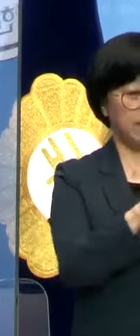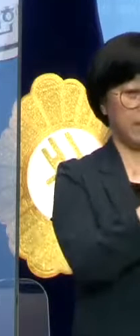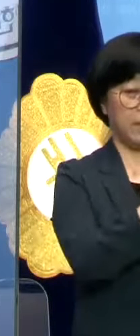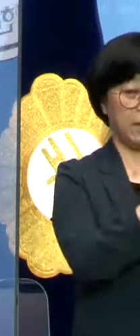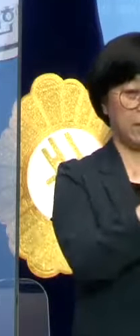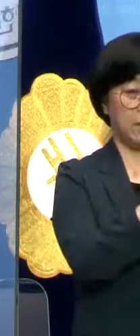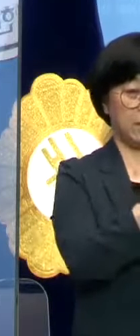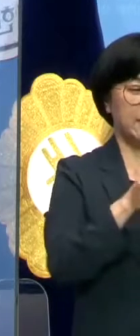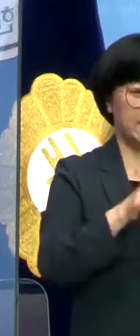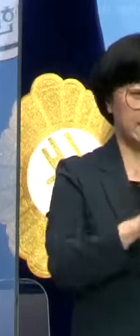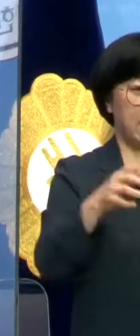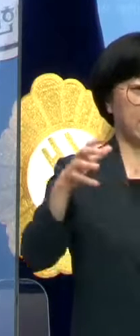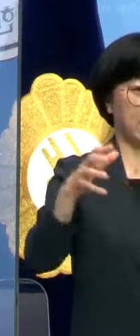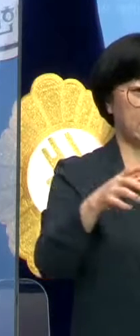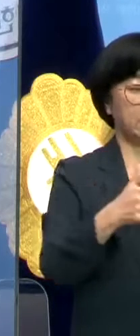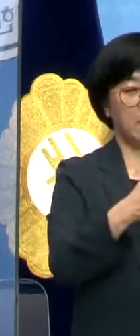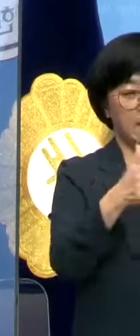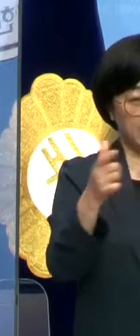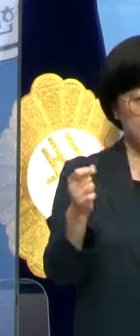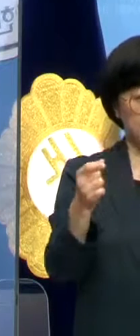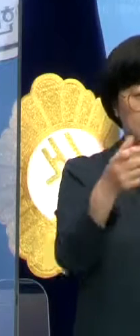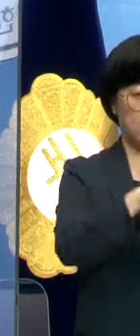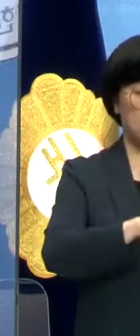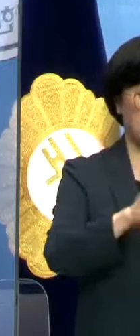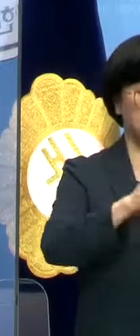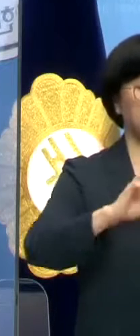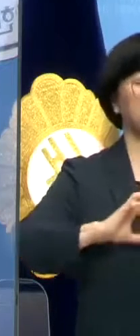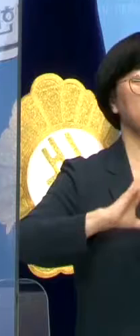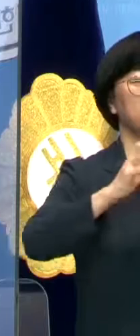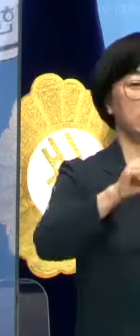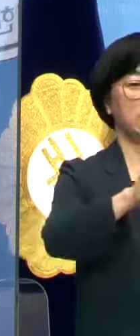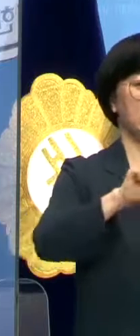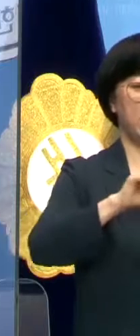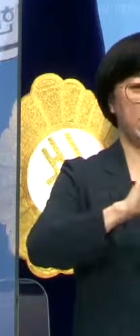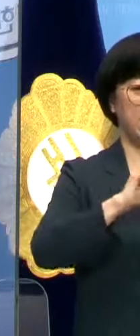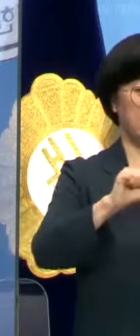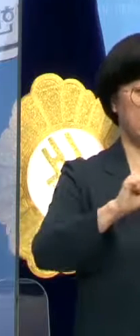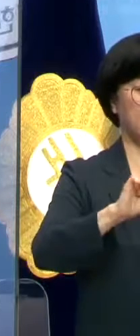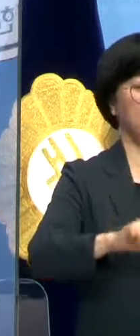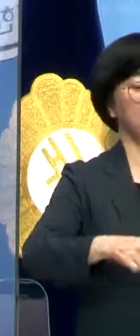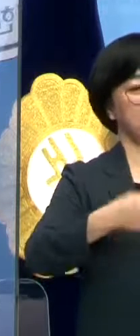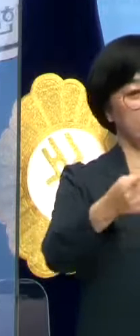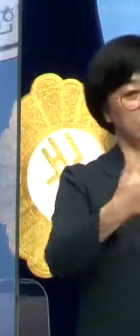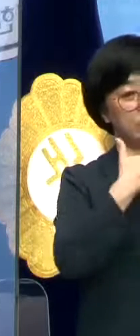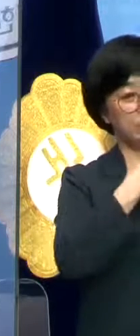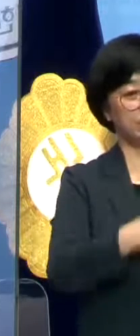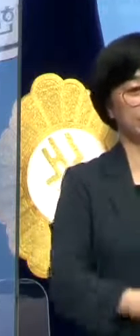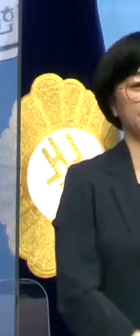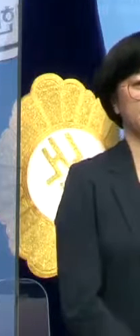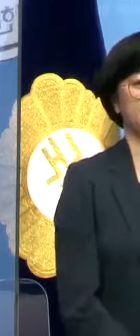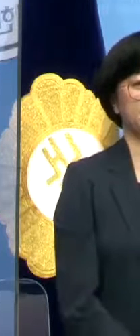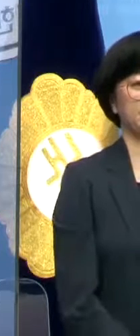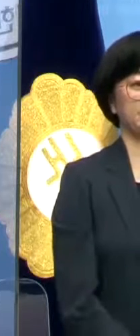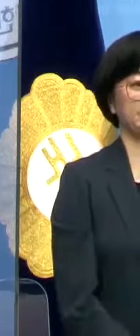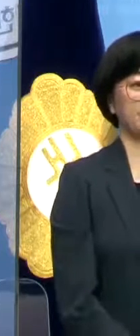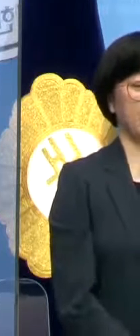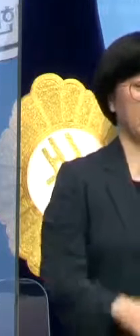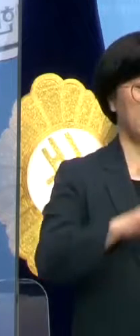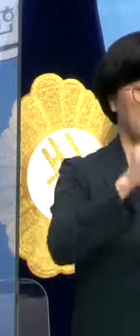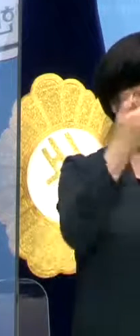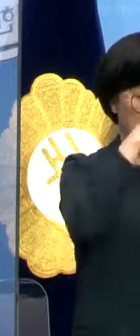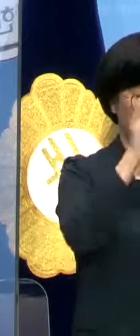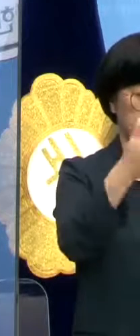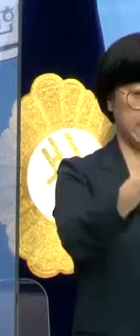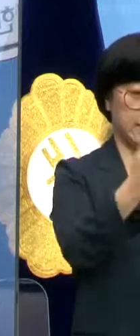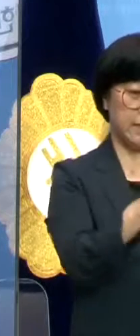뜻을 함께하는 모든 분들과 같이 적극적인 국제연대 활동을 통해 그 행동의 동참하도록 하겠습니다 애국 청년들이